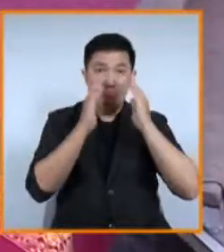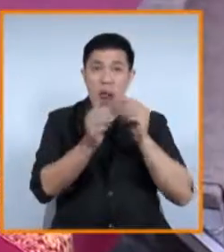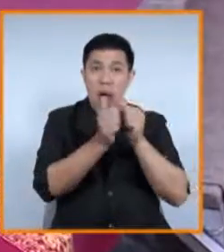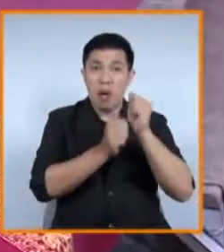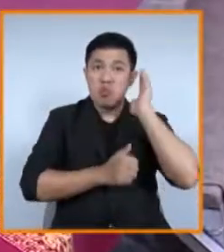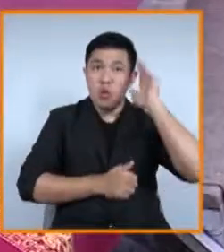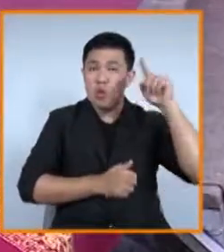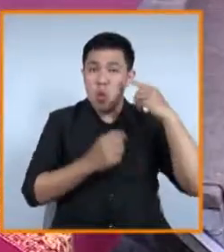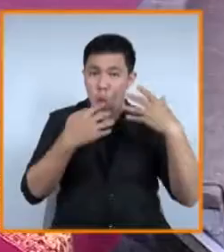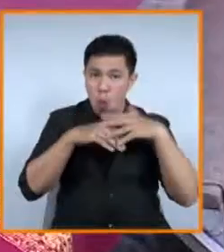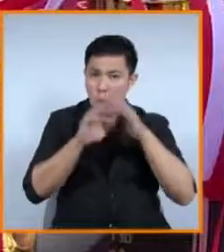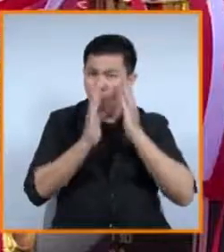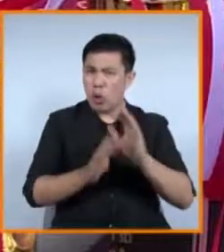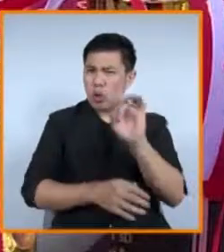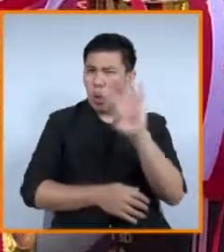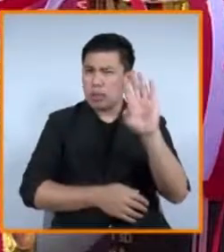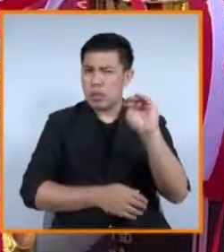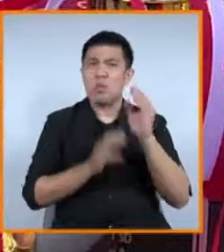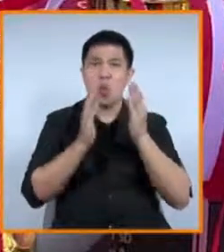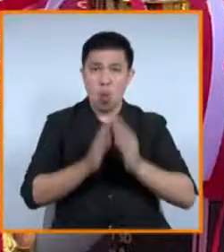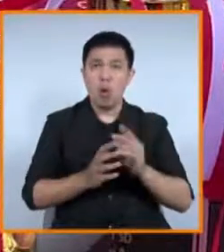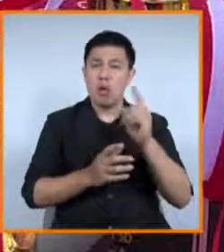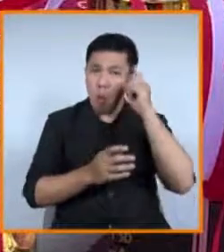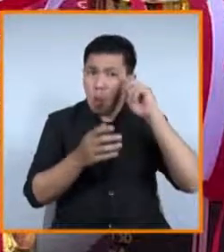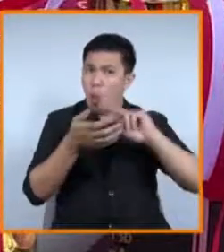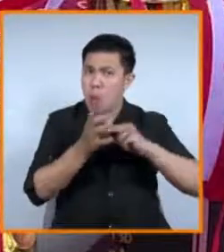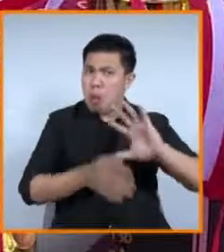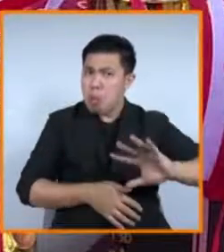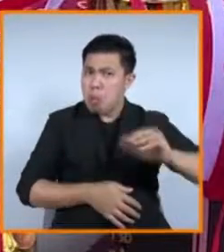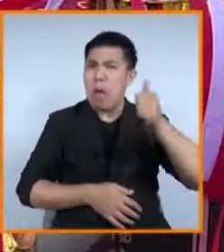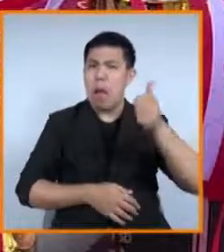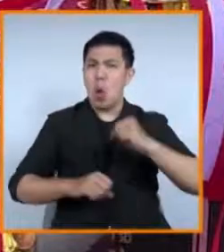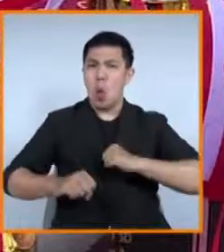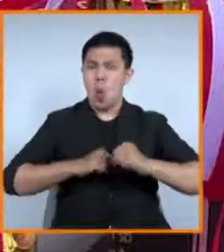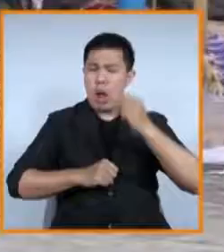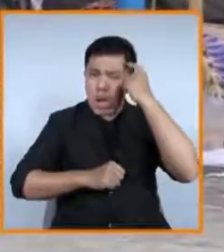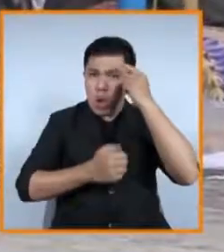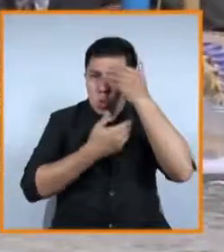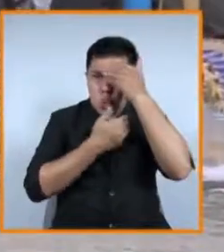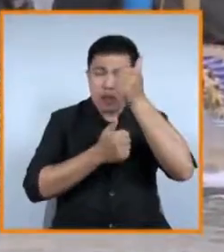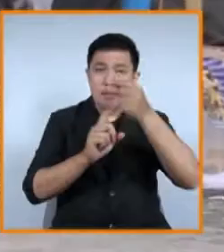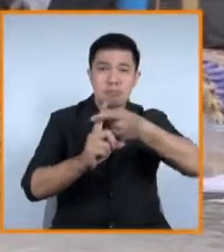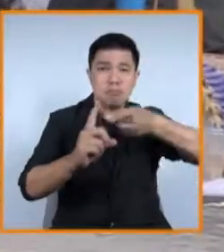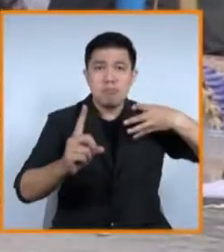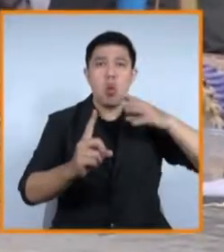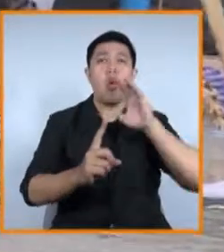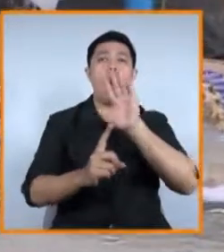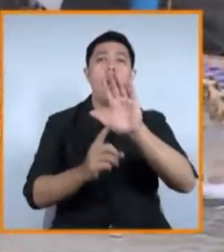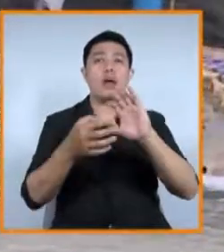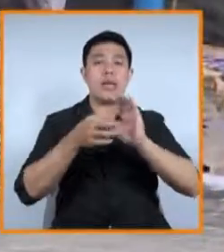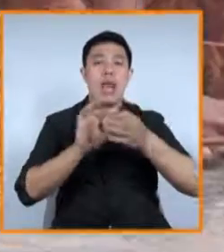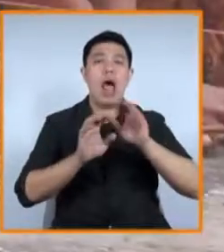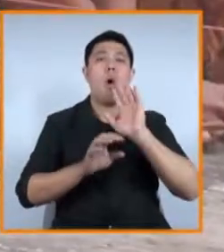และหญิงรวมกันกว่า140ชีวิตซึ่งเป็นสัญญาณที่ดีที่คนรุ่นใหม่หันกลับมาให้ความสนใจในกีฬ